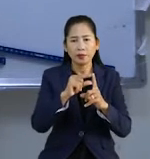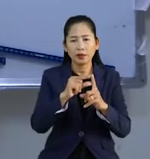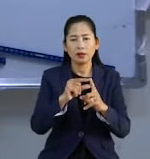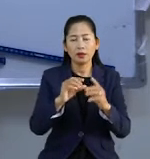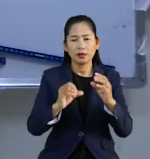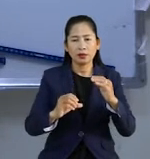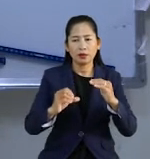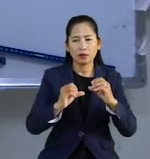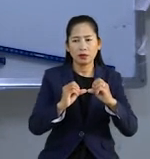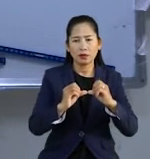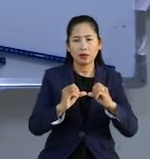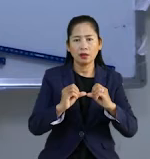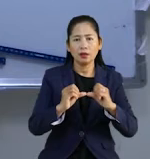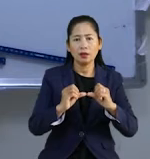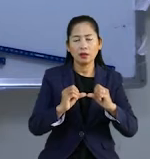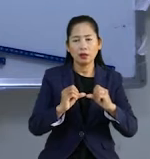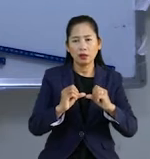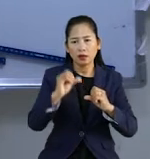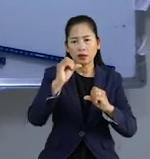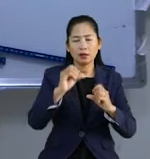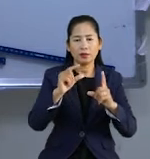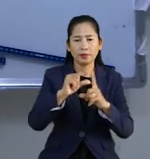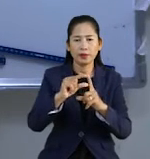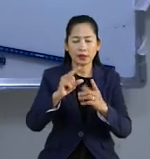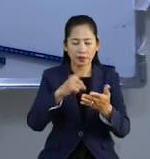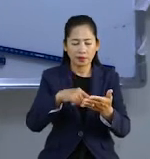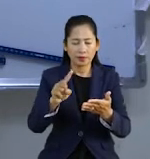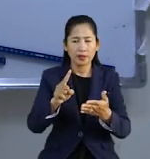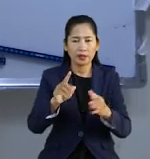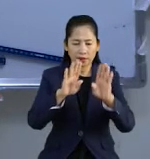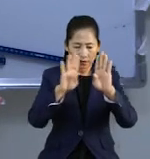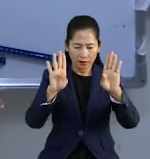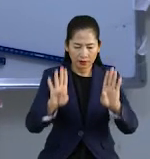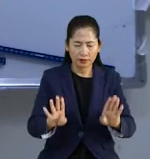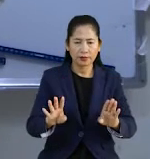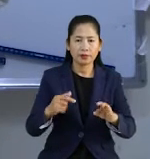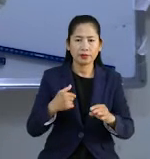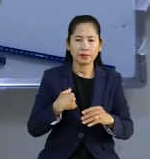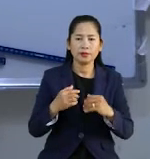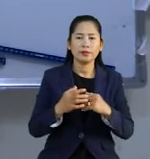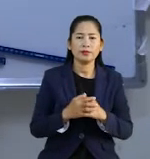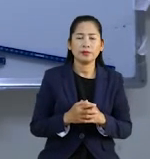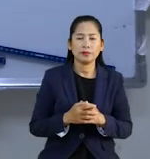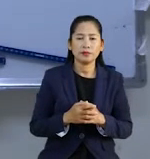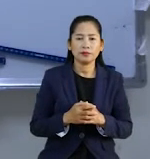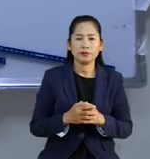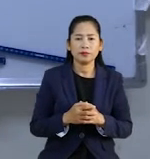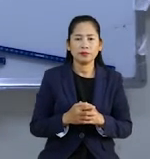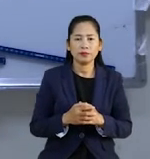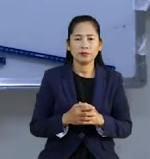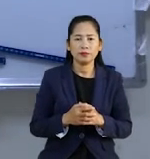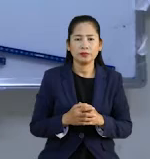ក៏លេសពាក្យអញ្ចឹងសូមកូនកំណែតាមដាក់ខៀនរបស់លោកគ្រូ